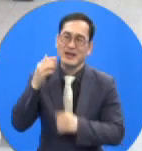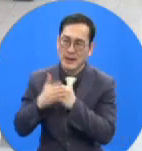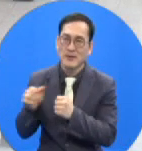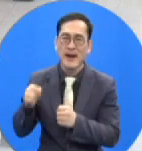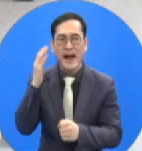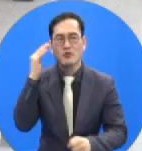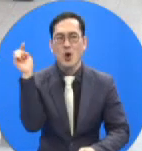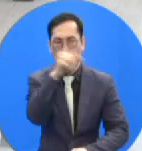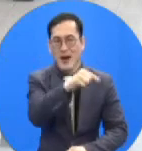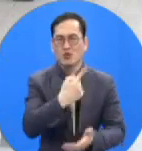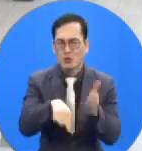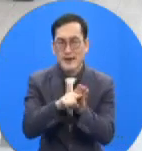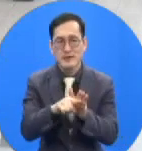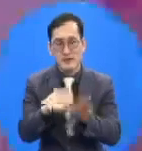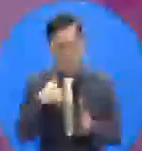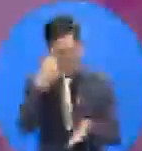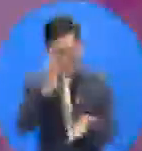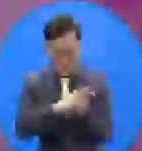얘기했습니다.